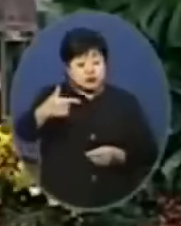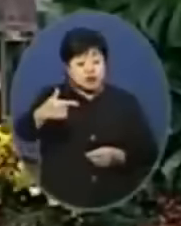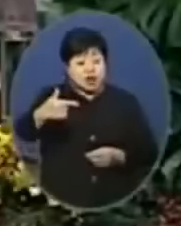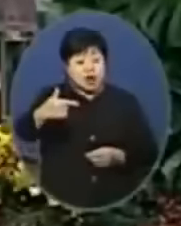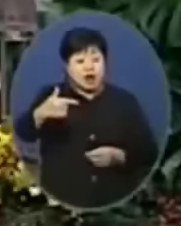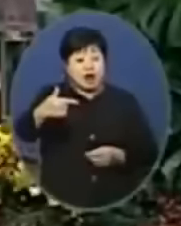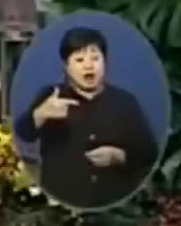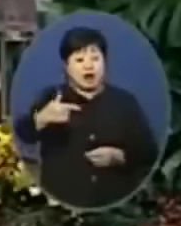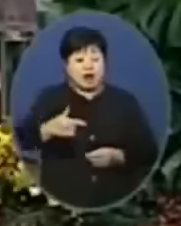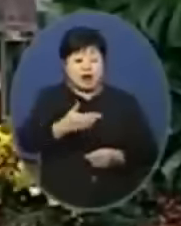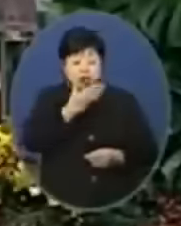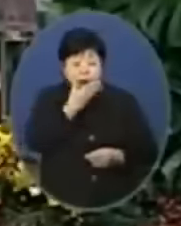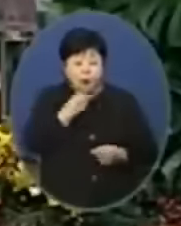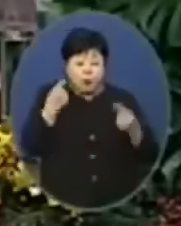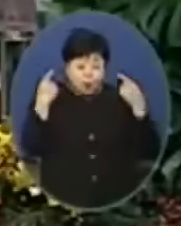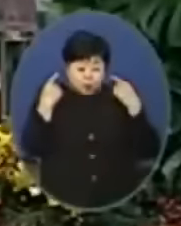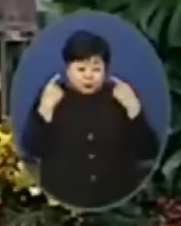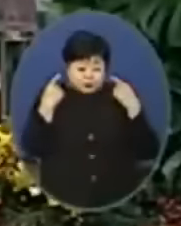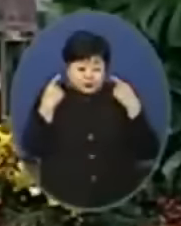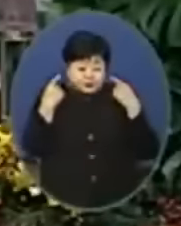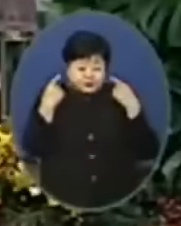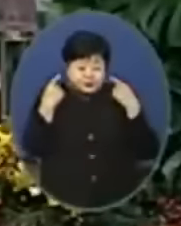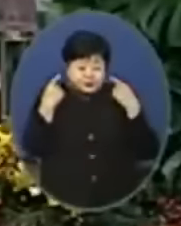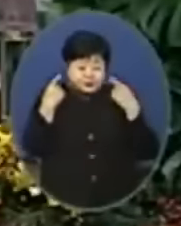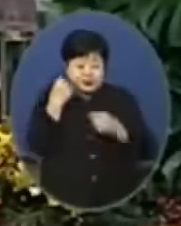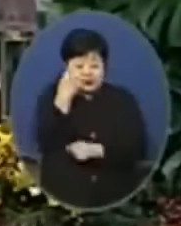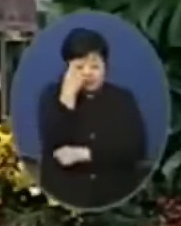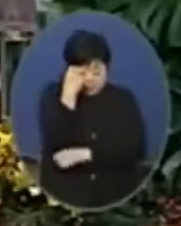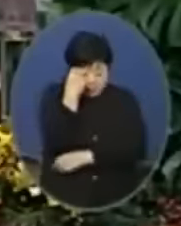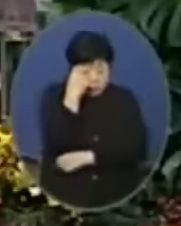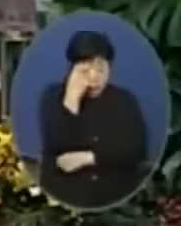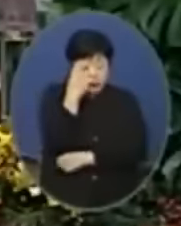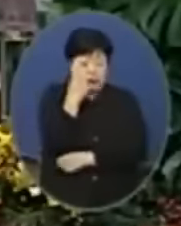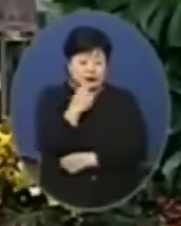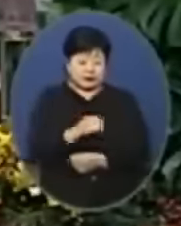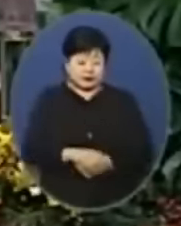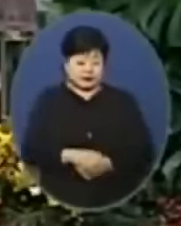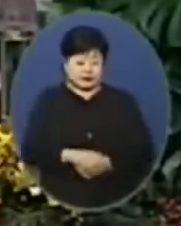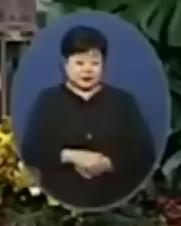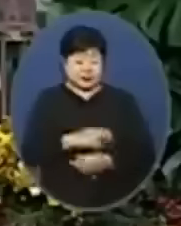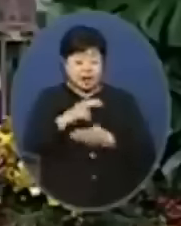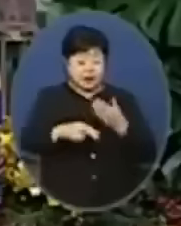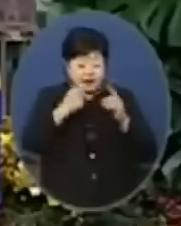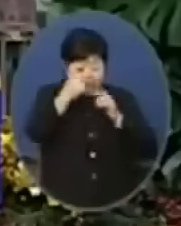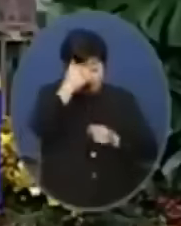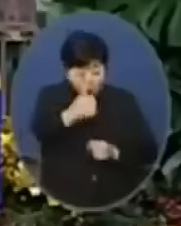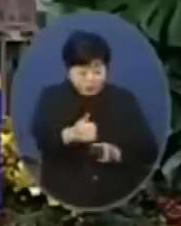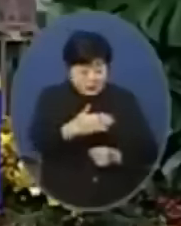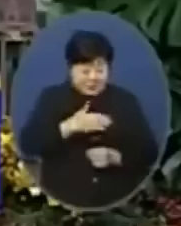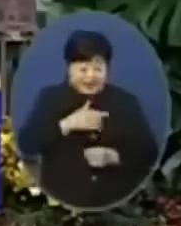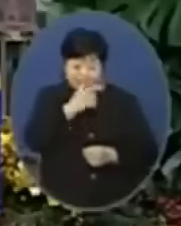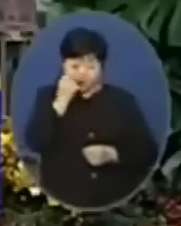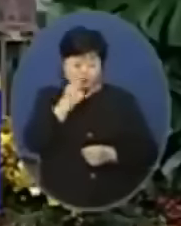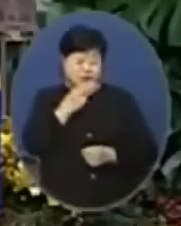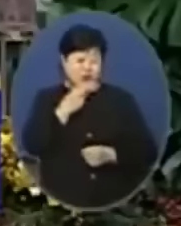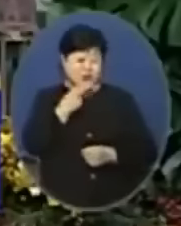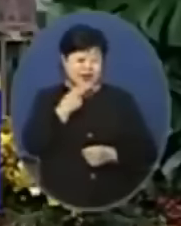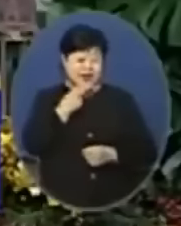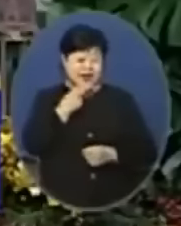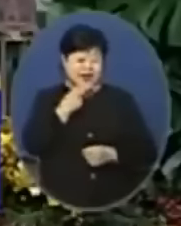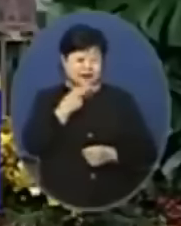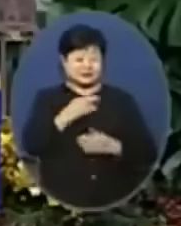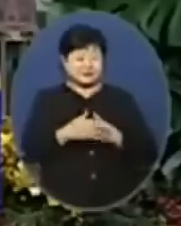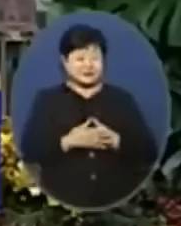우리에게 복음의 근본을 잘 보여주는지 모릅니다. 야훼는 나의 목자시니 내게 부족함이 없다.